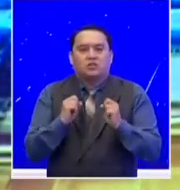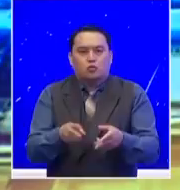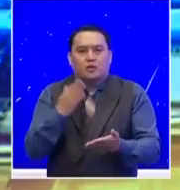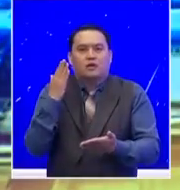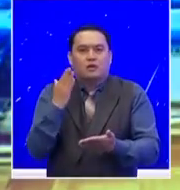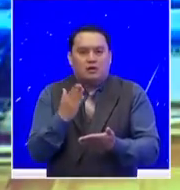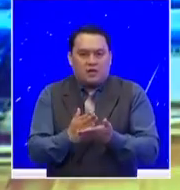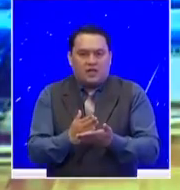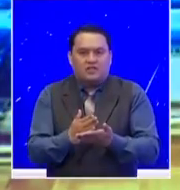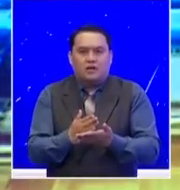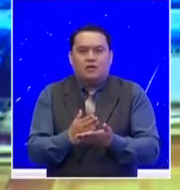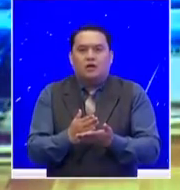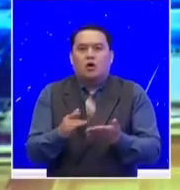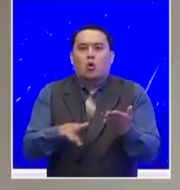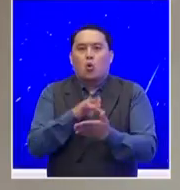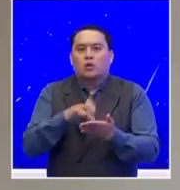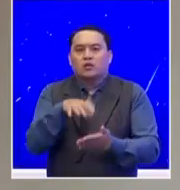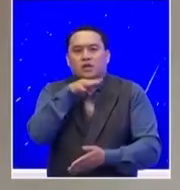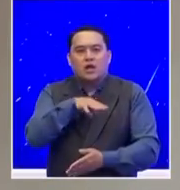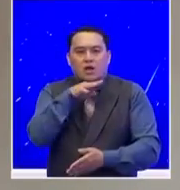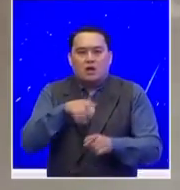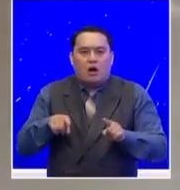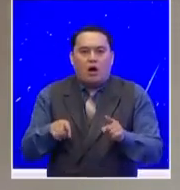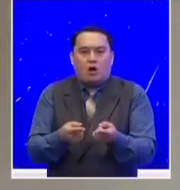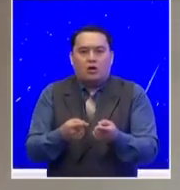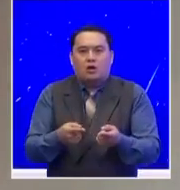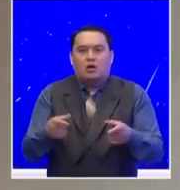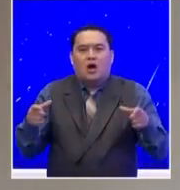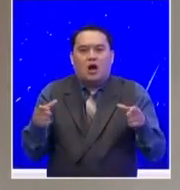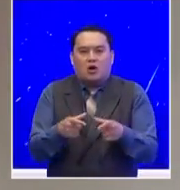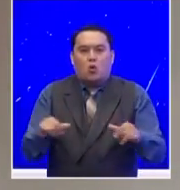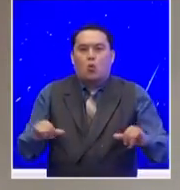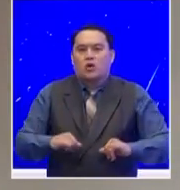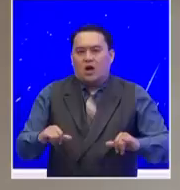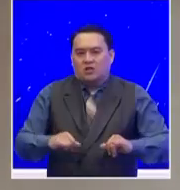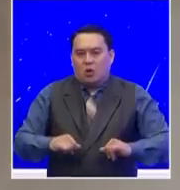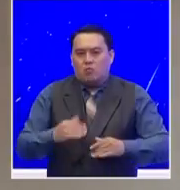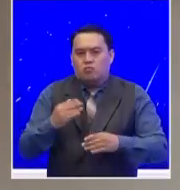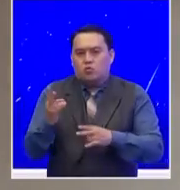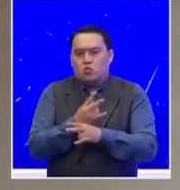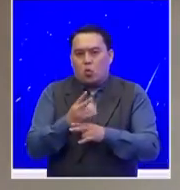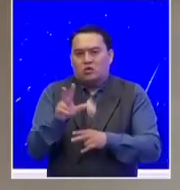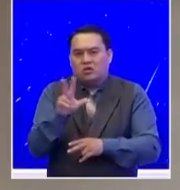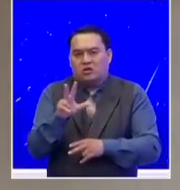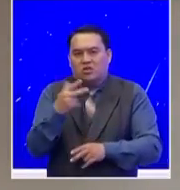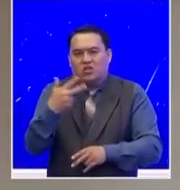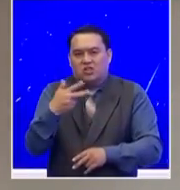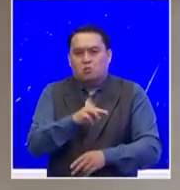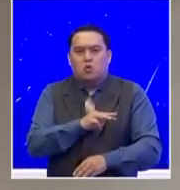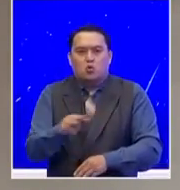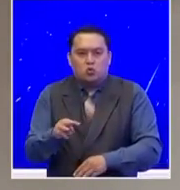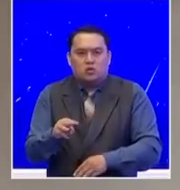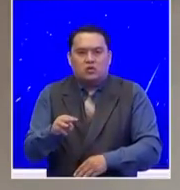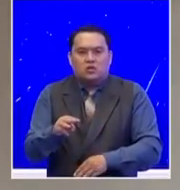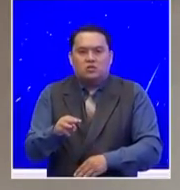же имеют место. Житель города Текели арестован за нарушение карантина и хулиганство. Поздно ночью в 3 часа 30